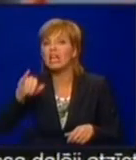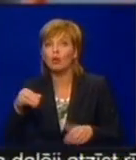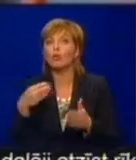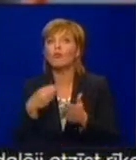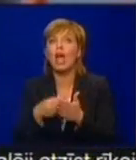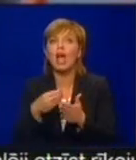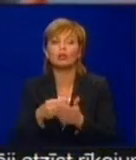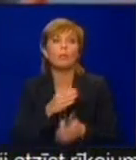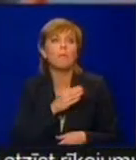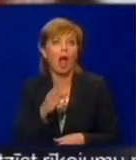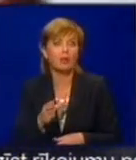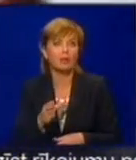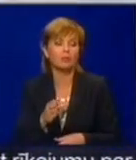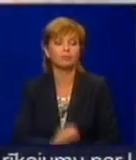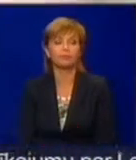vērtu bagātību.